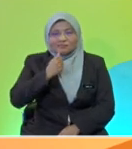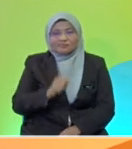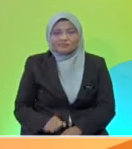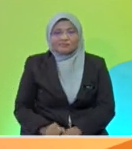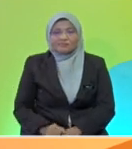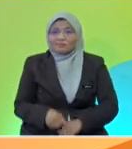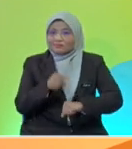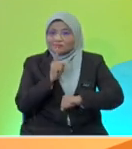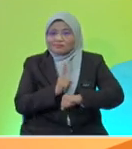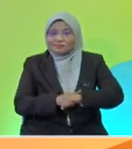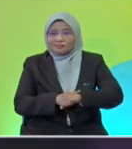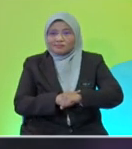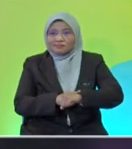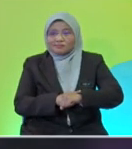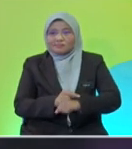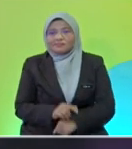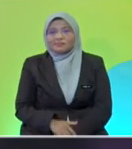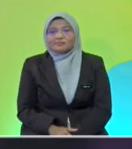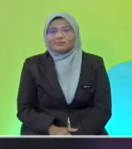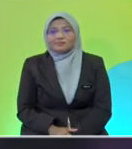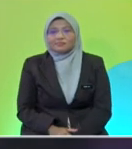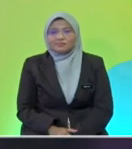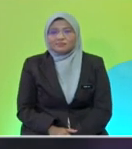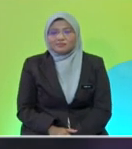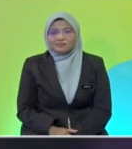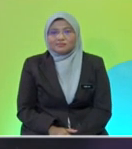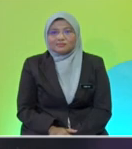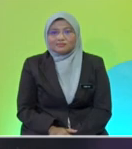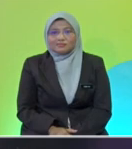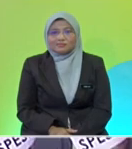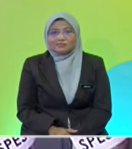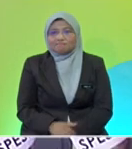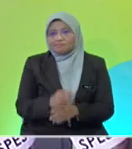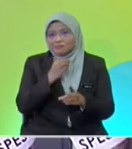kali ini ada Abangnya dapat menggunakan uang simpan nama